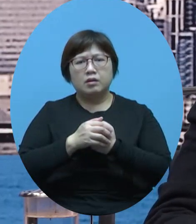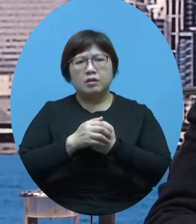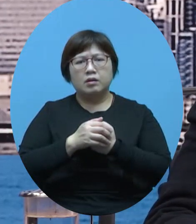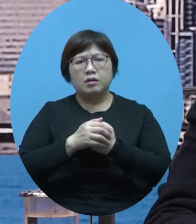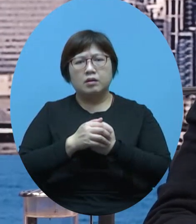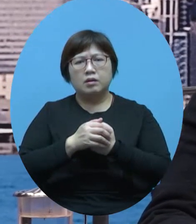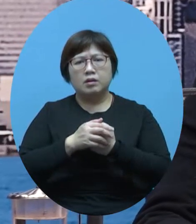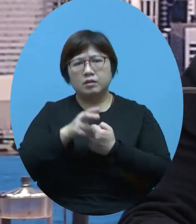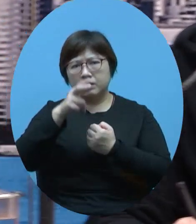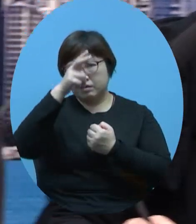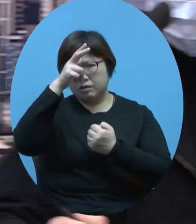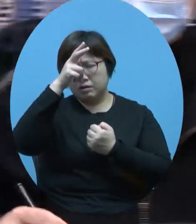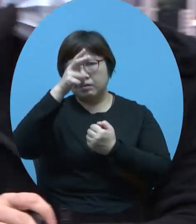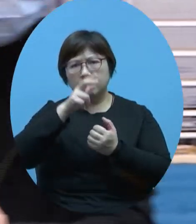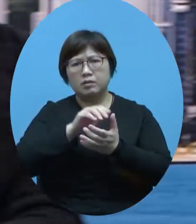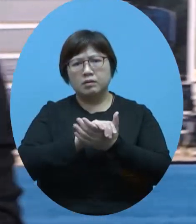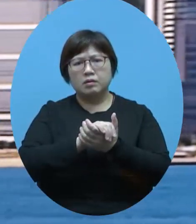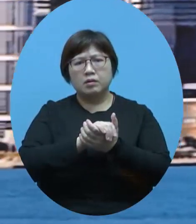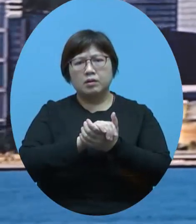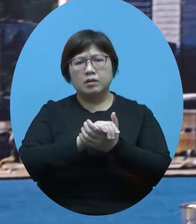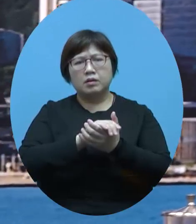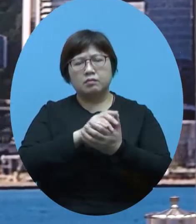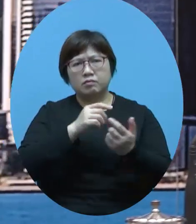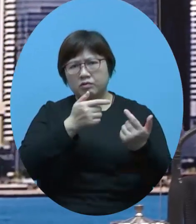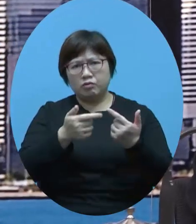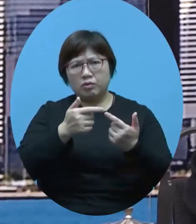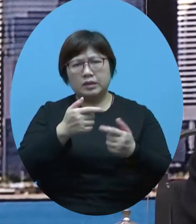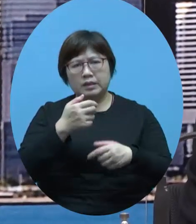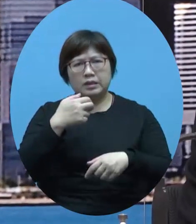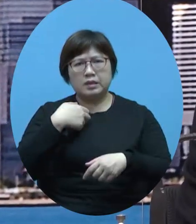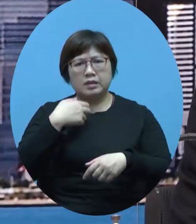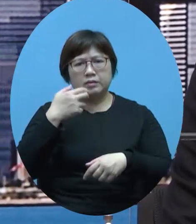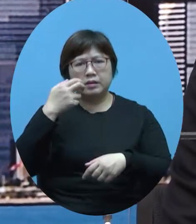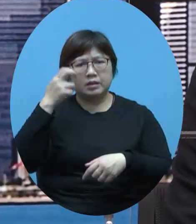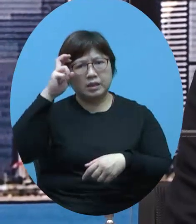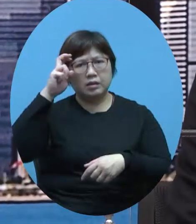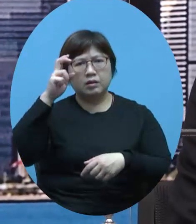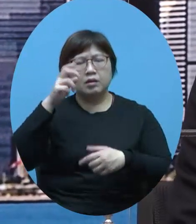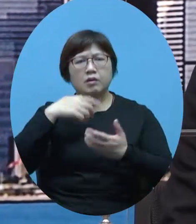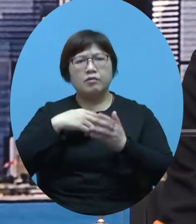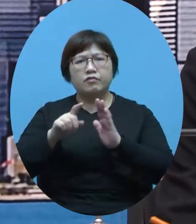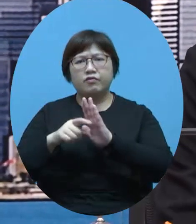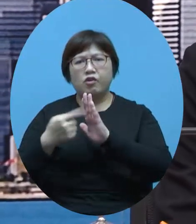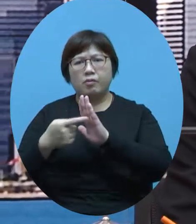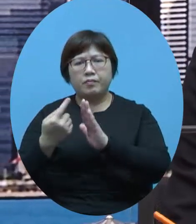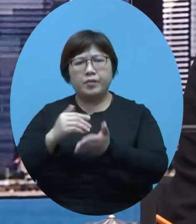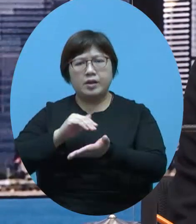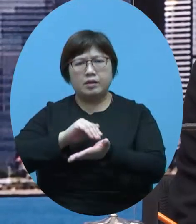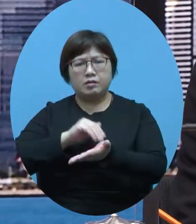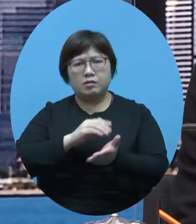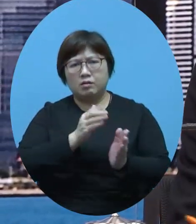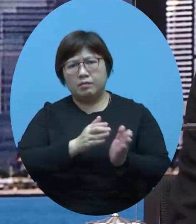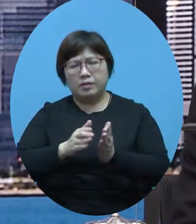我相信政府其實都是不斷地檢視呢，就是那個防控的措施啦嚇。咁咧